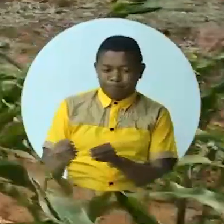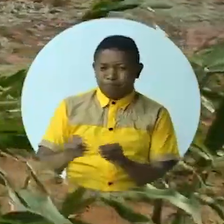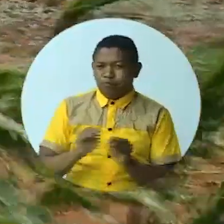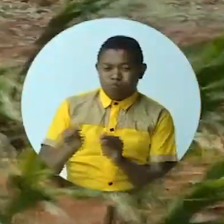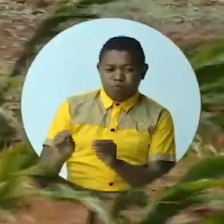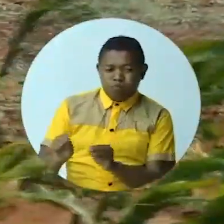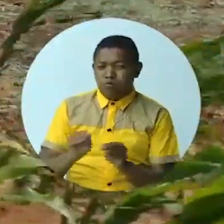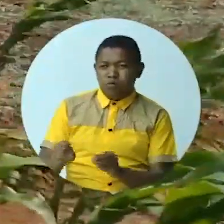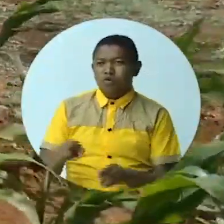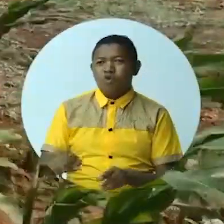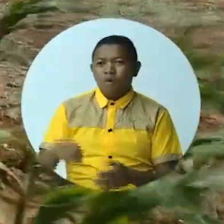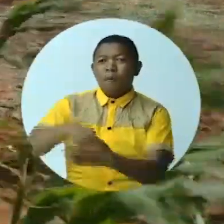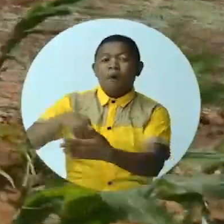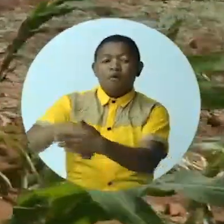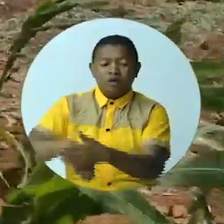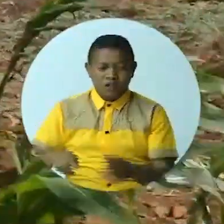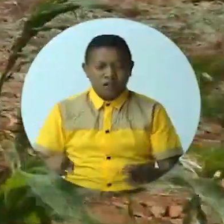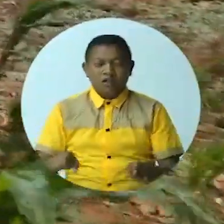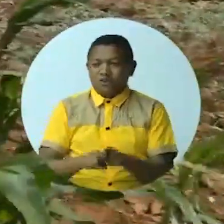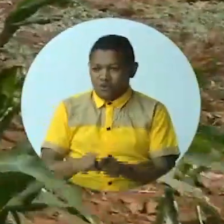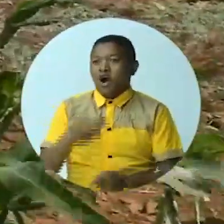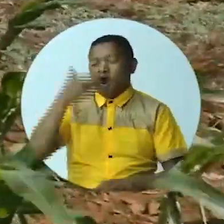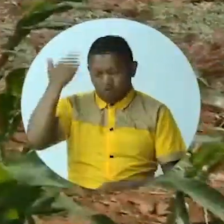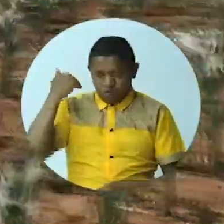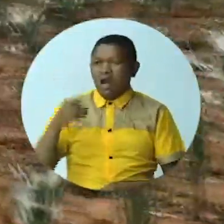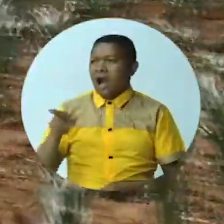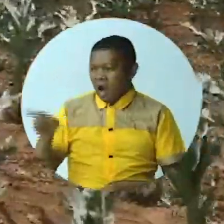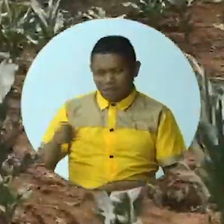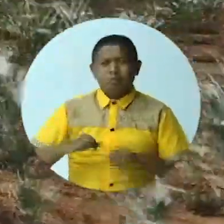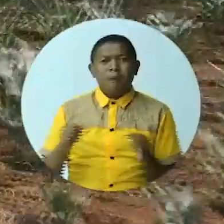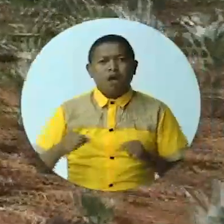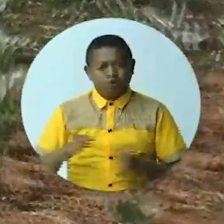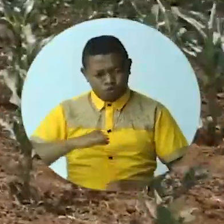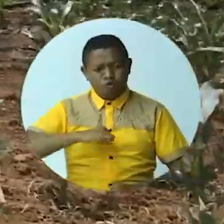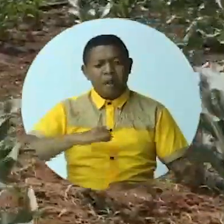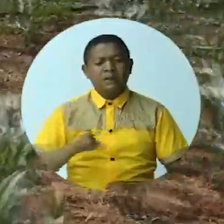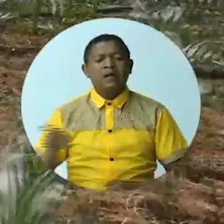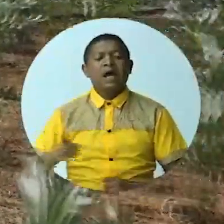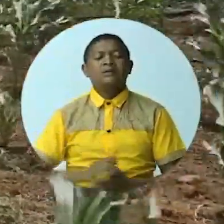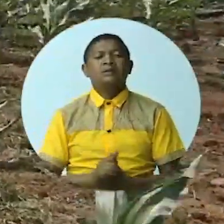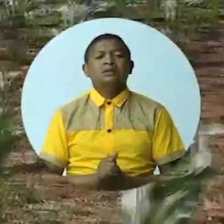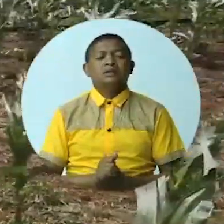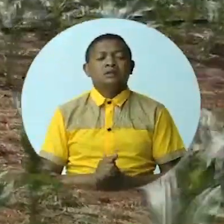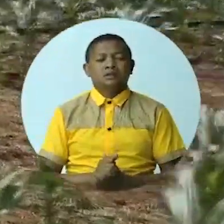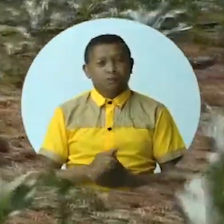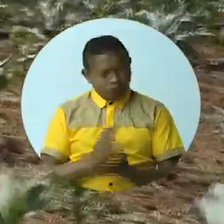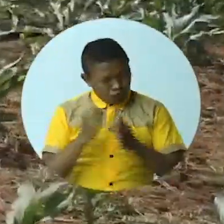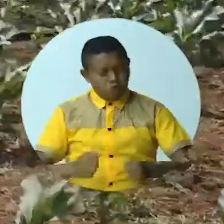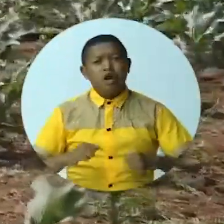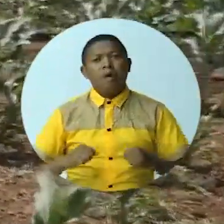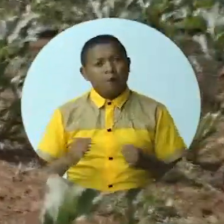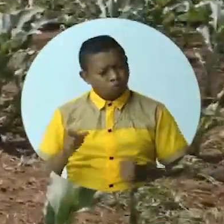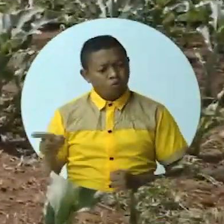a mazoto miasa miponina aty atsimo ary ny tany aty a dia ho apetrantsika eo fa